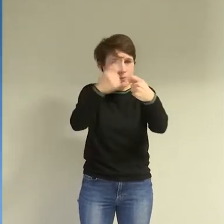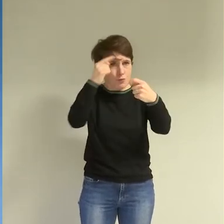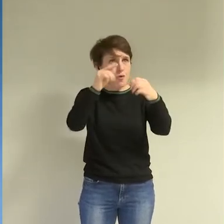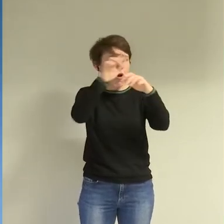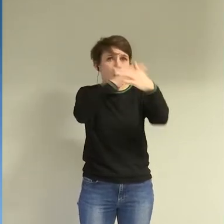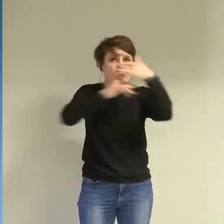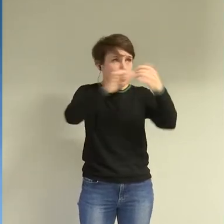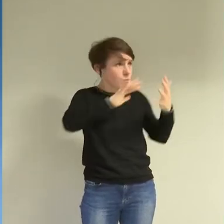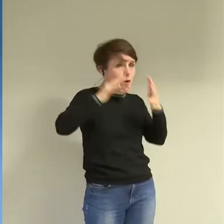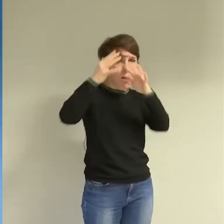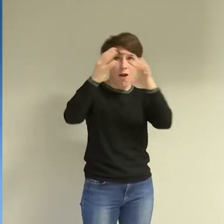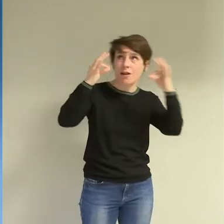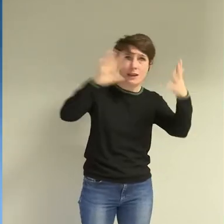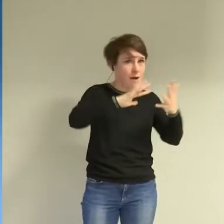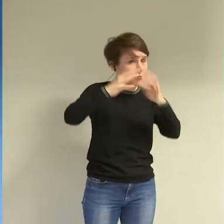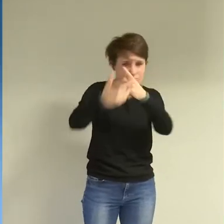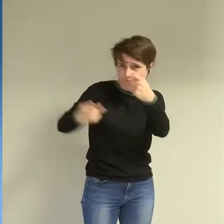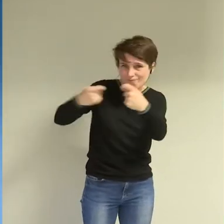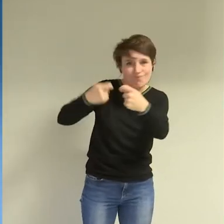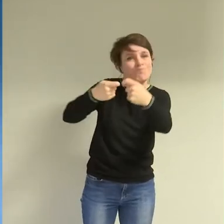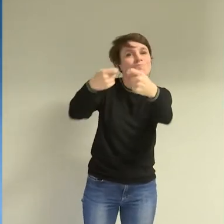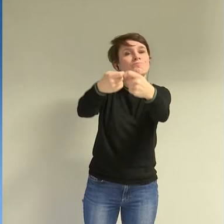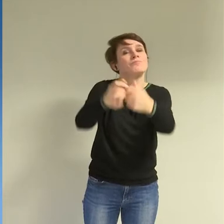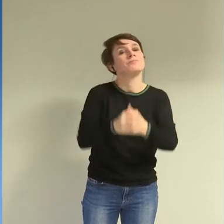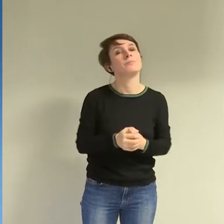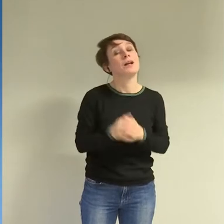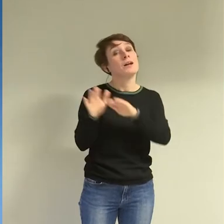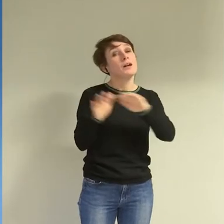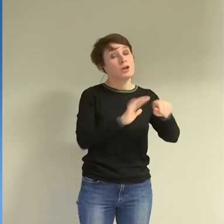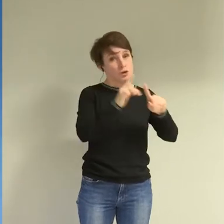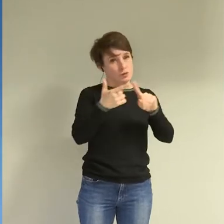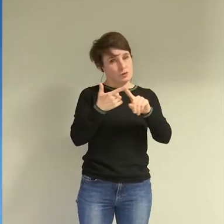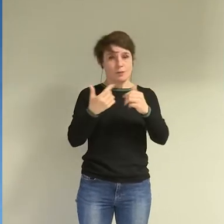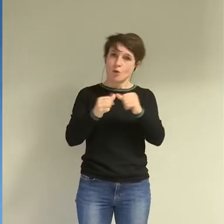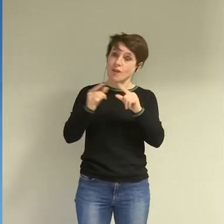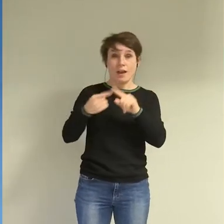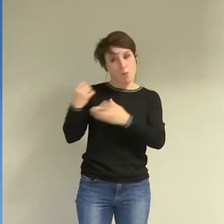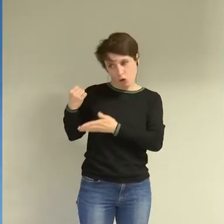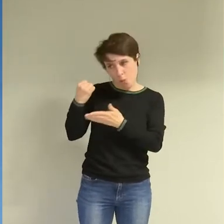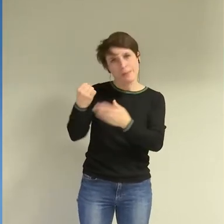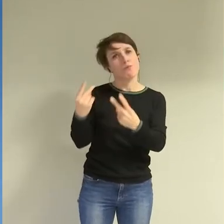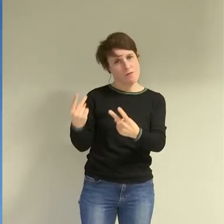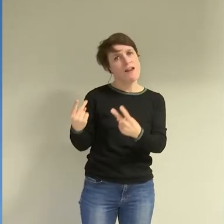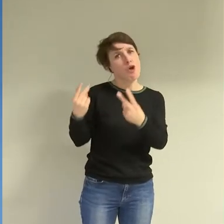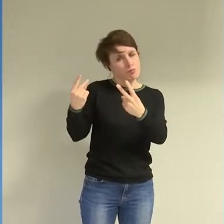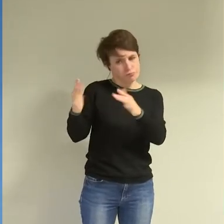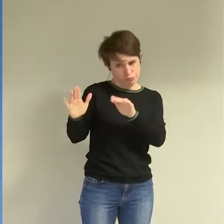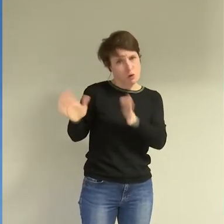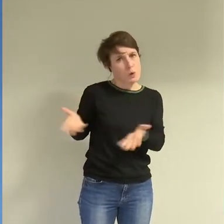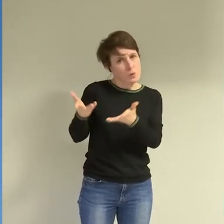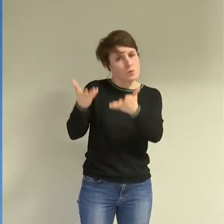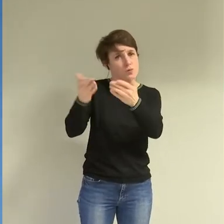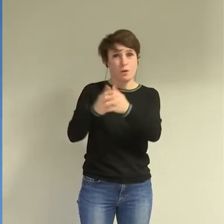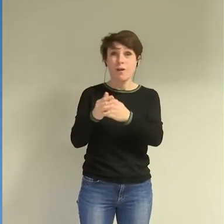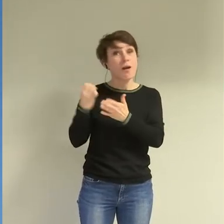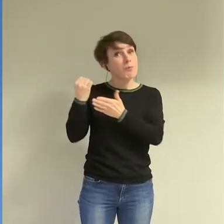la seconde priorité est de garantir évidemment les conditions de valorisation du patrimoine de grenoble habitat un patrimoine qui a été constitué par les grands